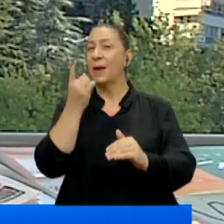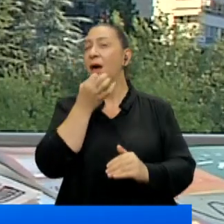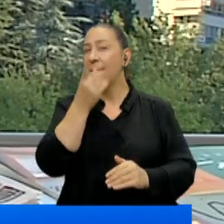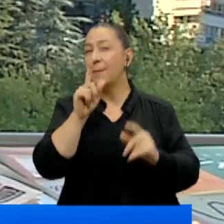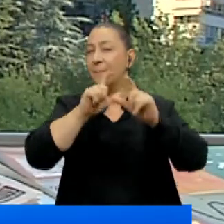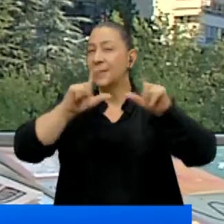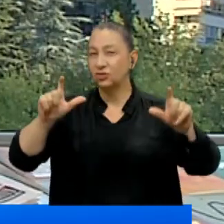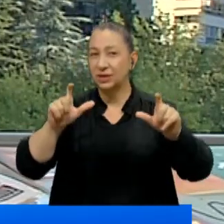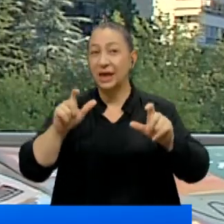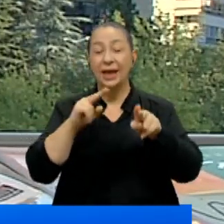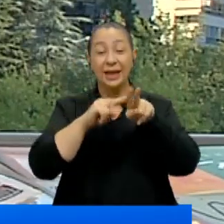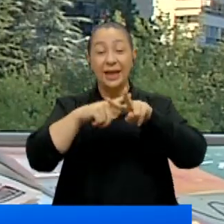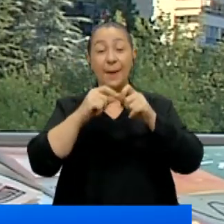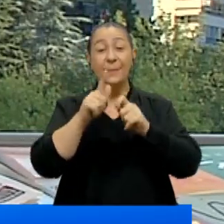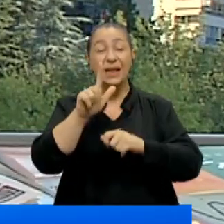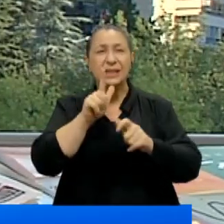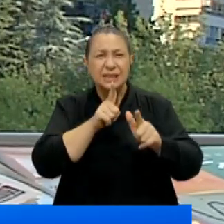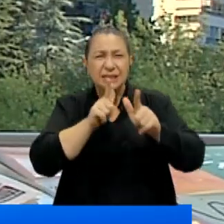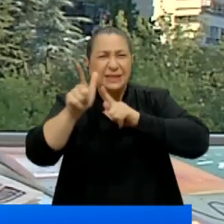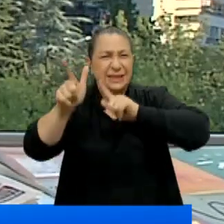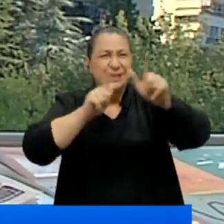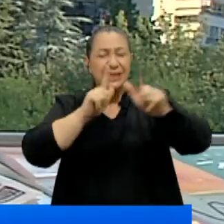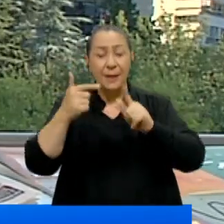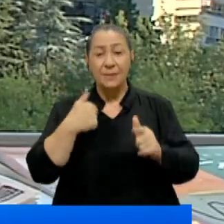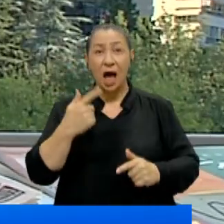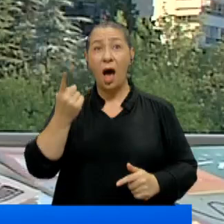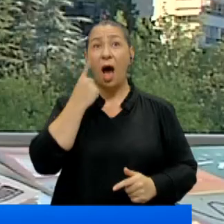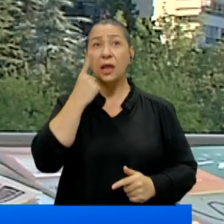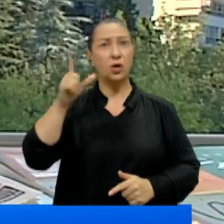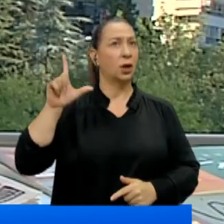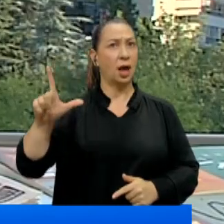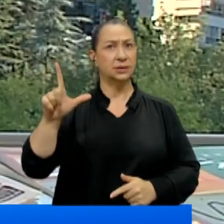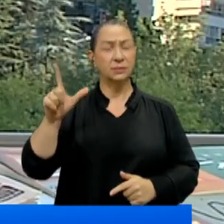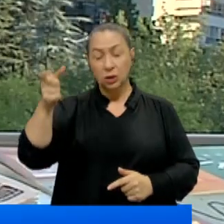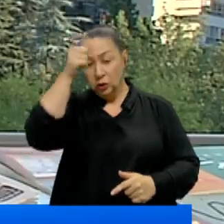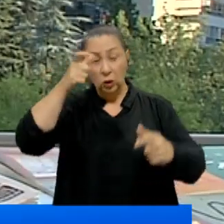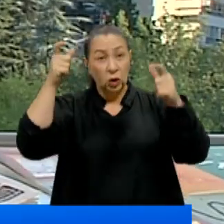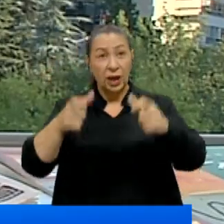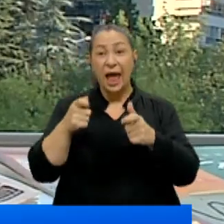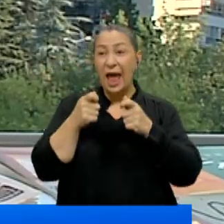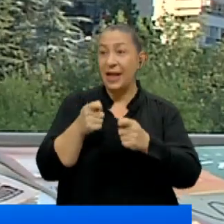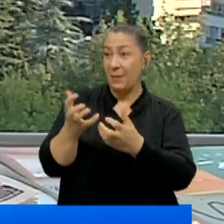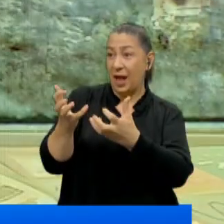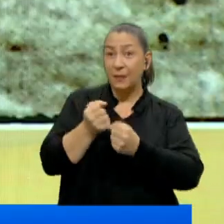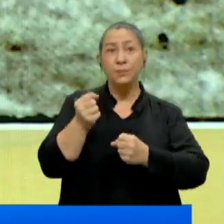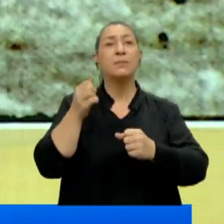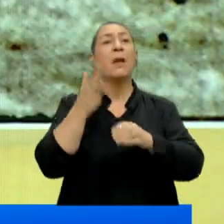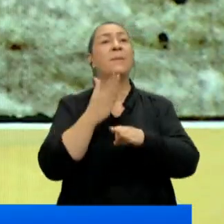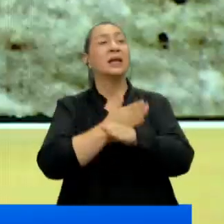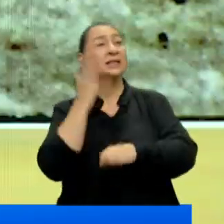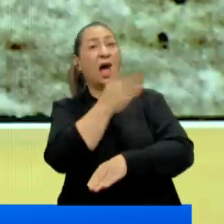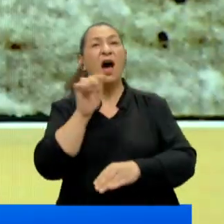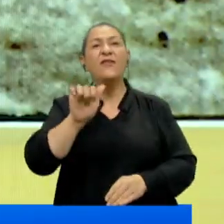bir başlık. Kabil'den yükselen çığlık. Bize Atatürk lazım. Türkiye'de eğitim alıp ülkelerine